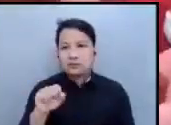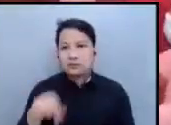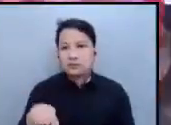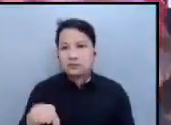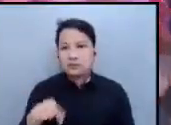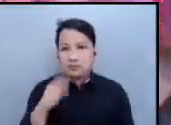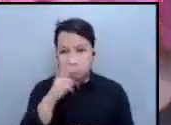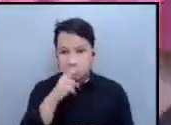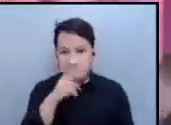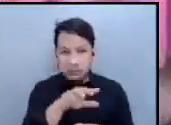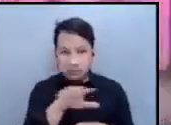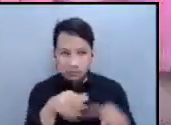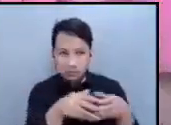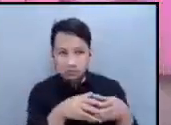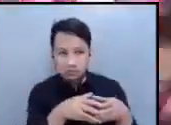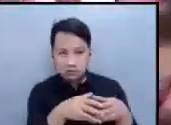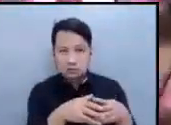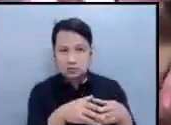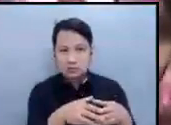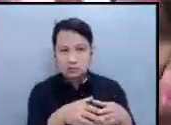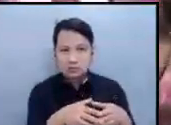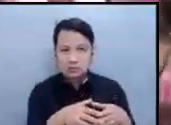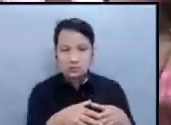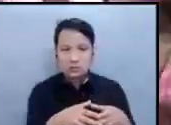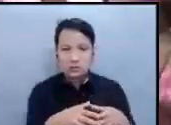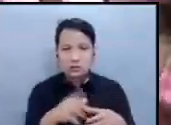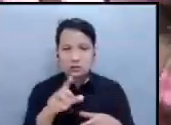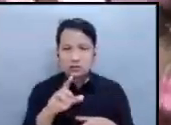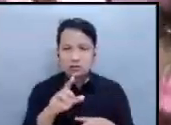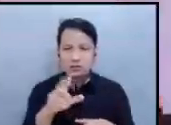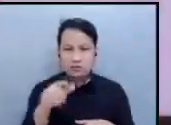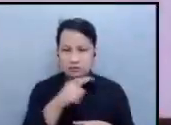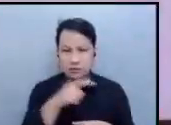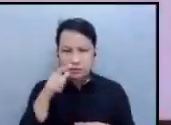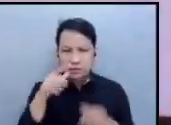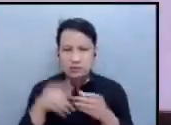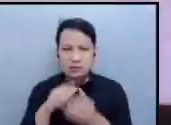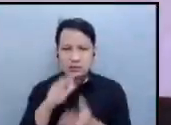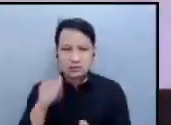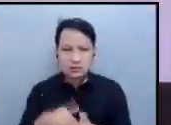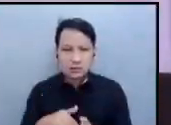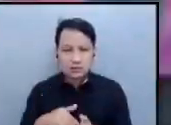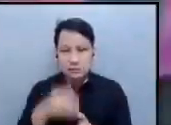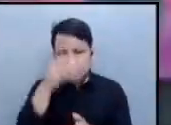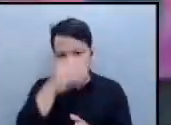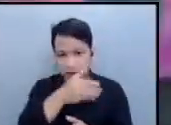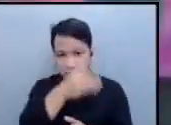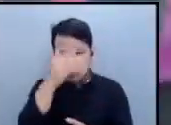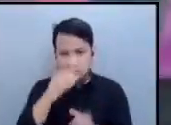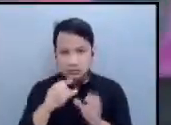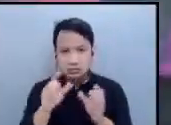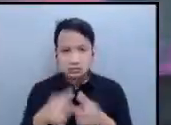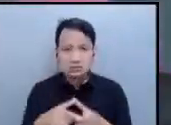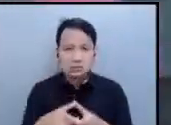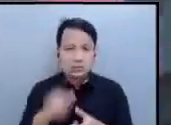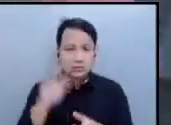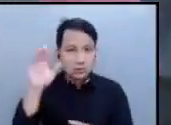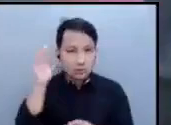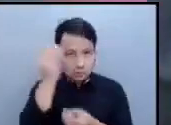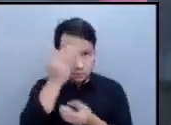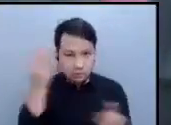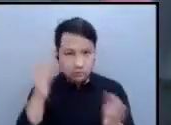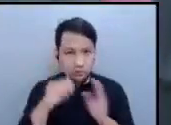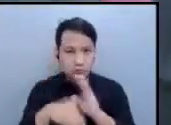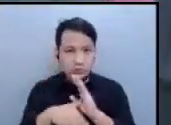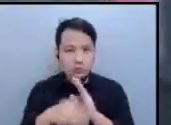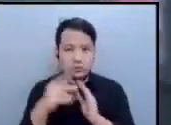ilang grupo, gaya ng Robredo People's Council Antique Sector at ilang Catholic religious groups. Nanawagan naman sa COMELEC at sa